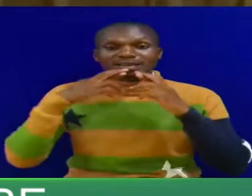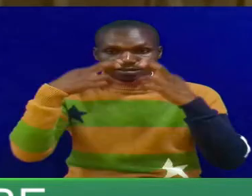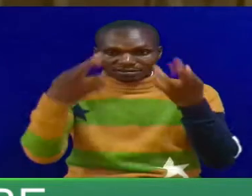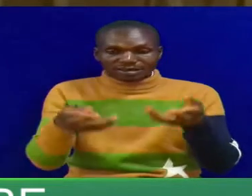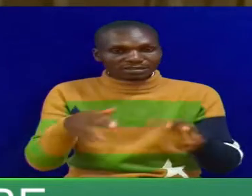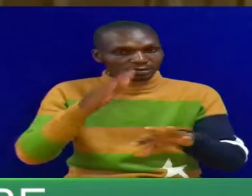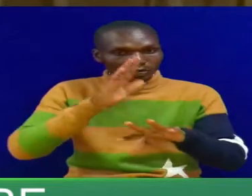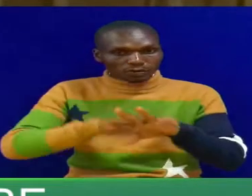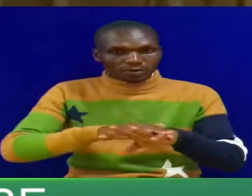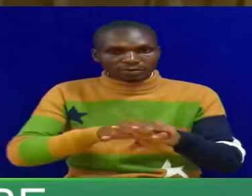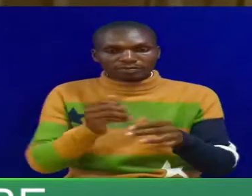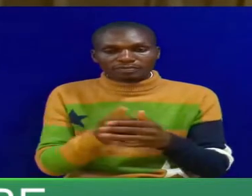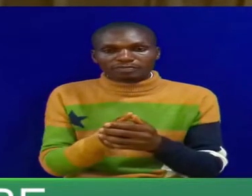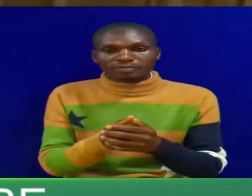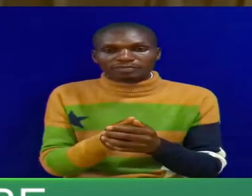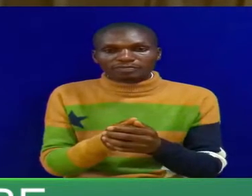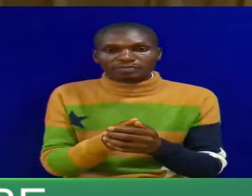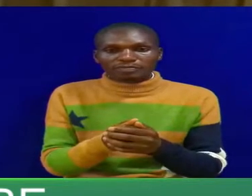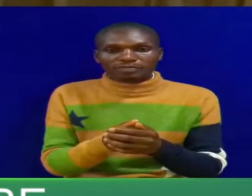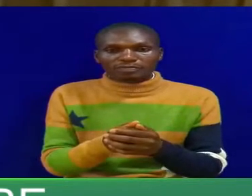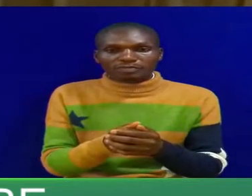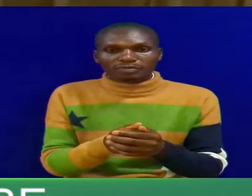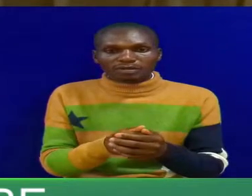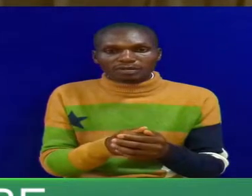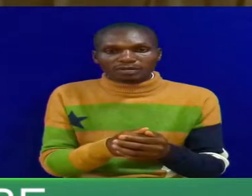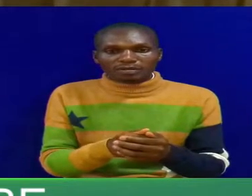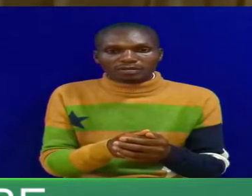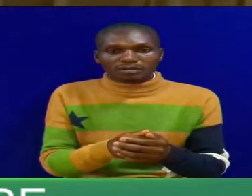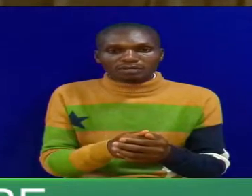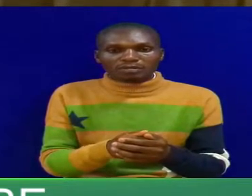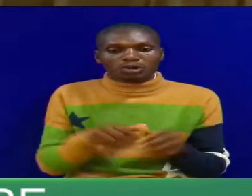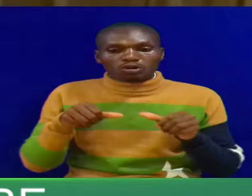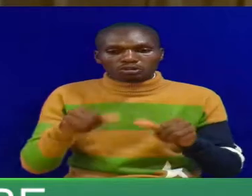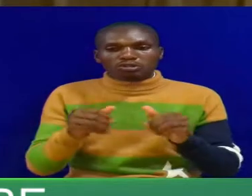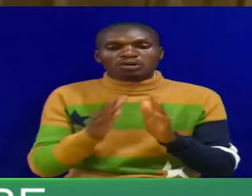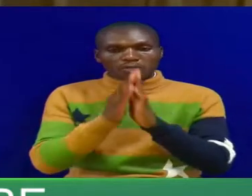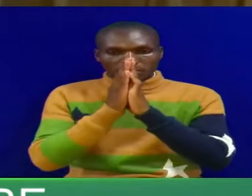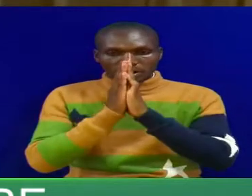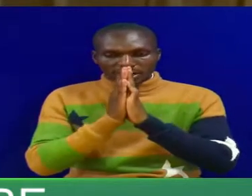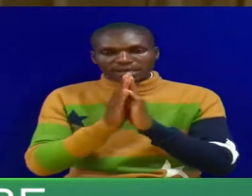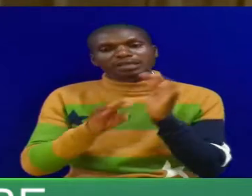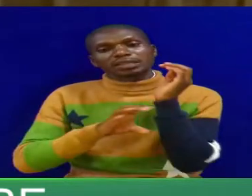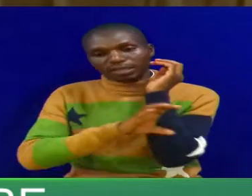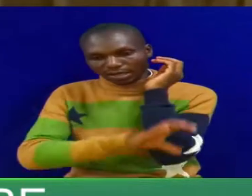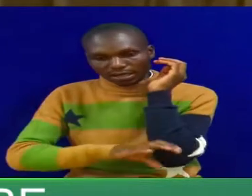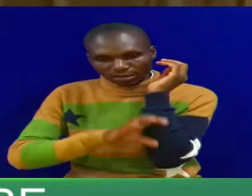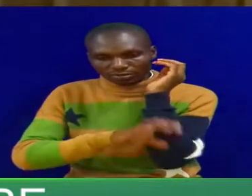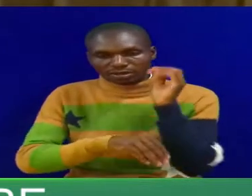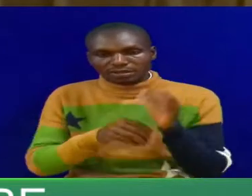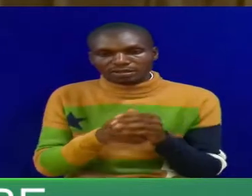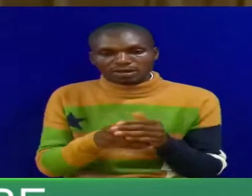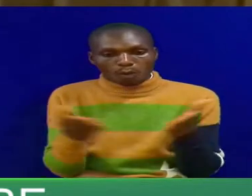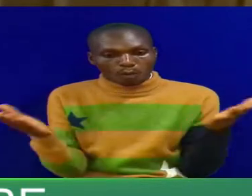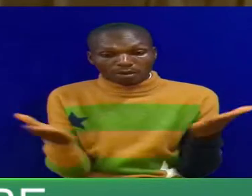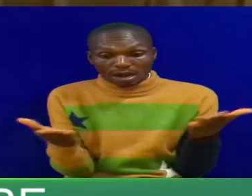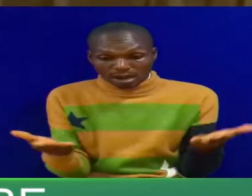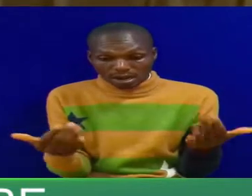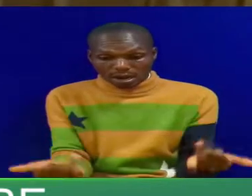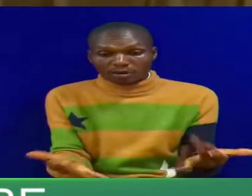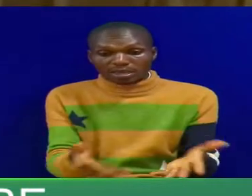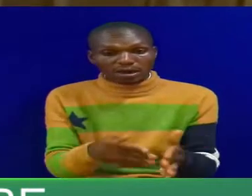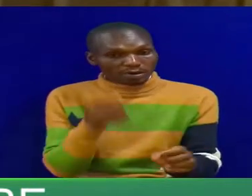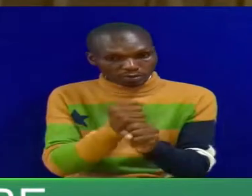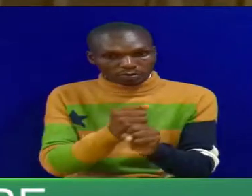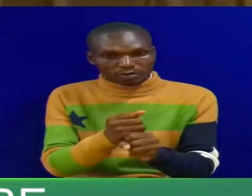Amen. Na tukiombeana tusisahau kuombea nchi yetu. Hapa ndio wakristo tunafanya makosa. Tunaombea